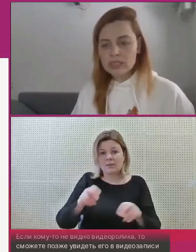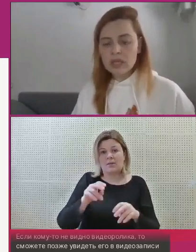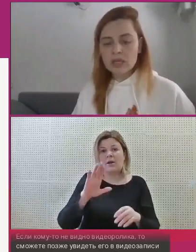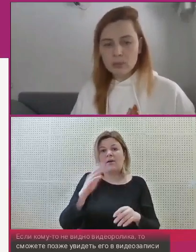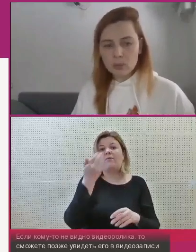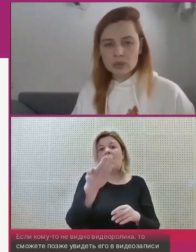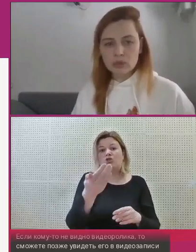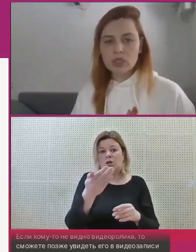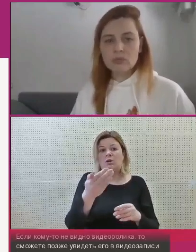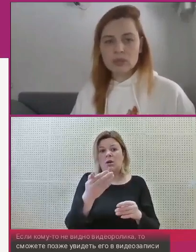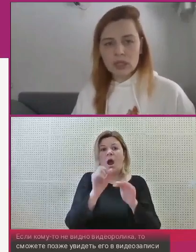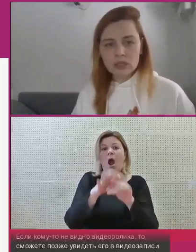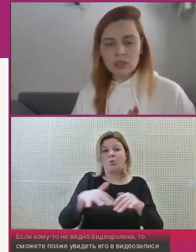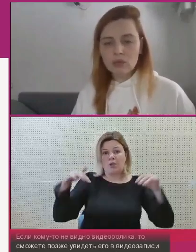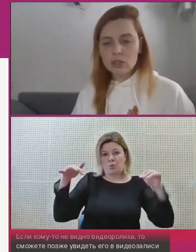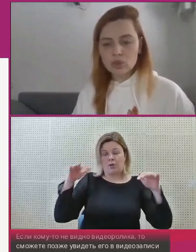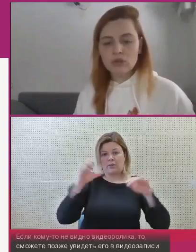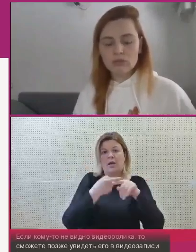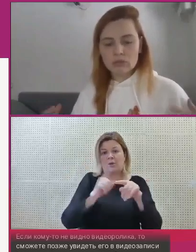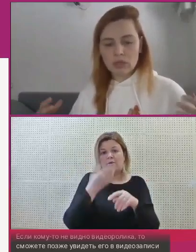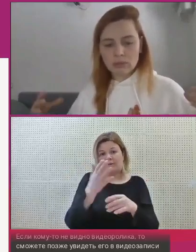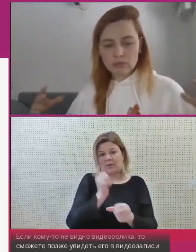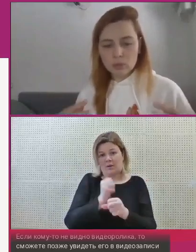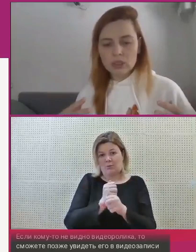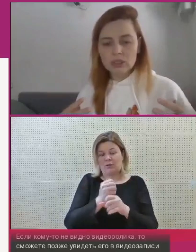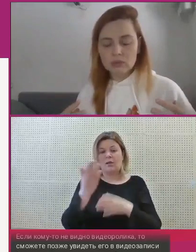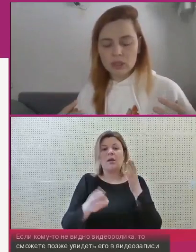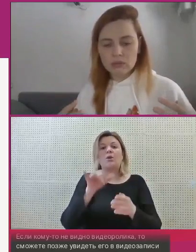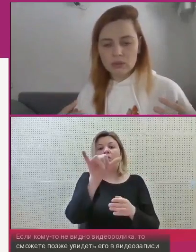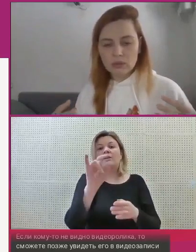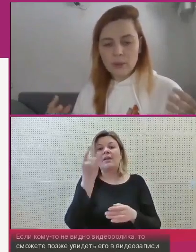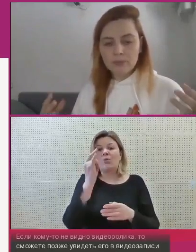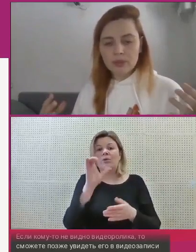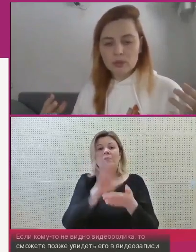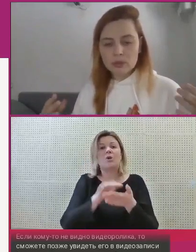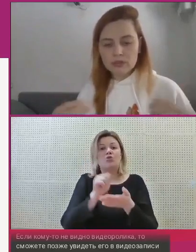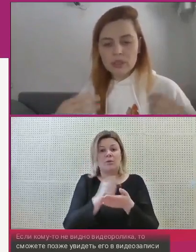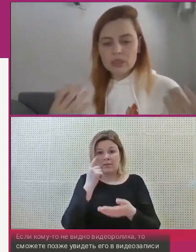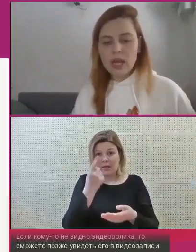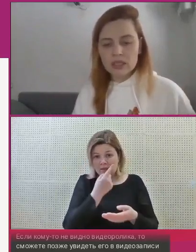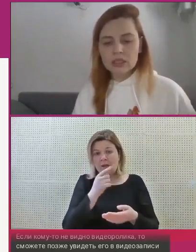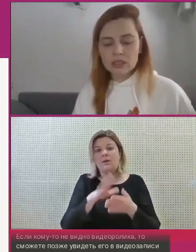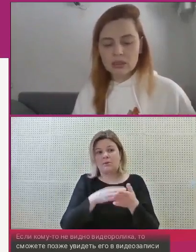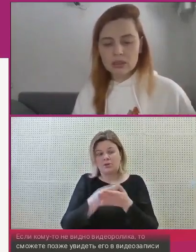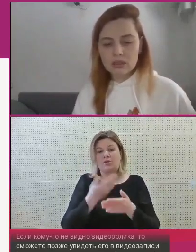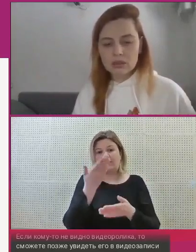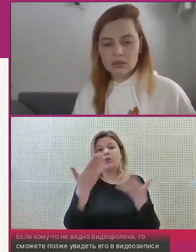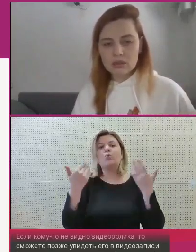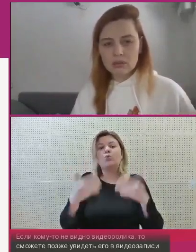Если у вас ребенок с нарушением зрения, да, у вас уже как бы внутреннее вот это вот, то есть вы знаете